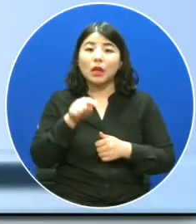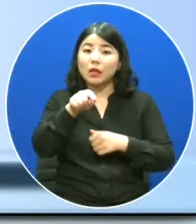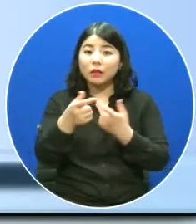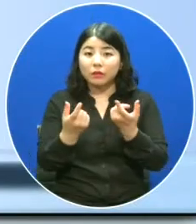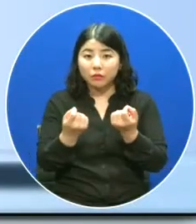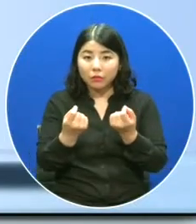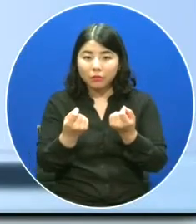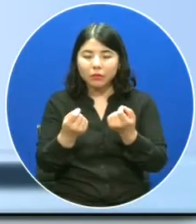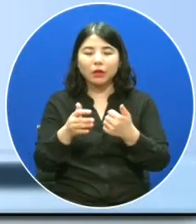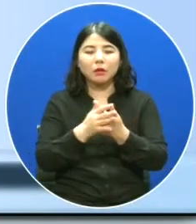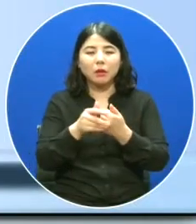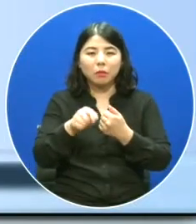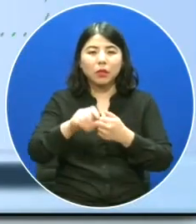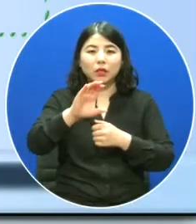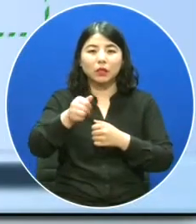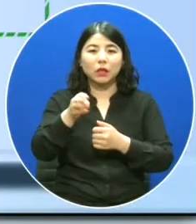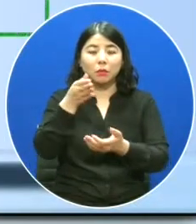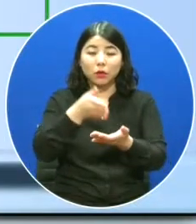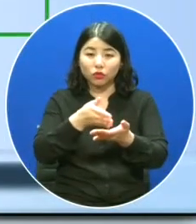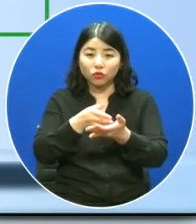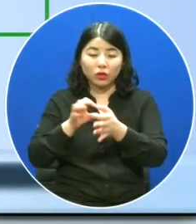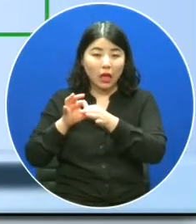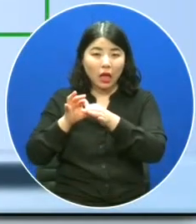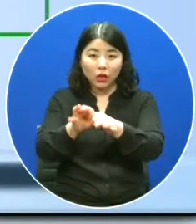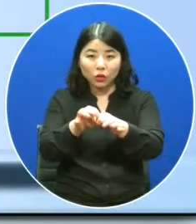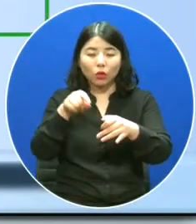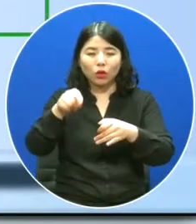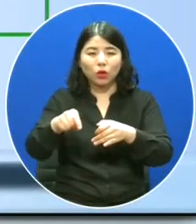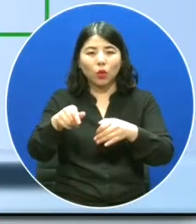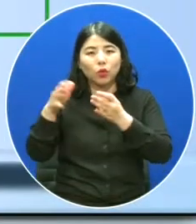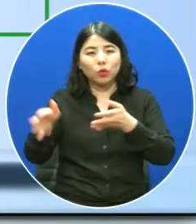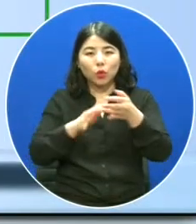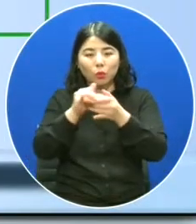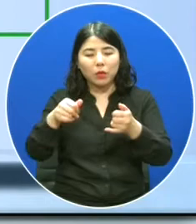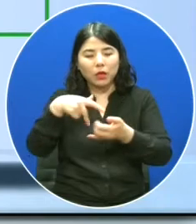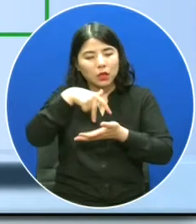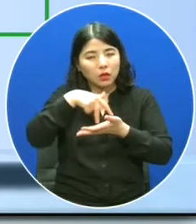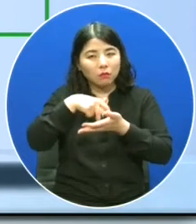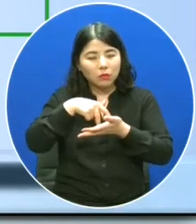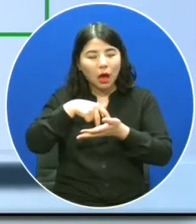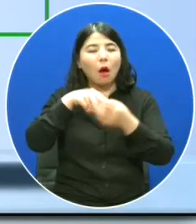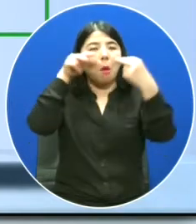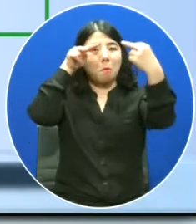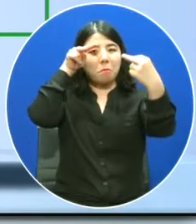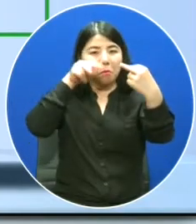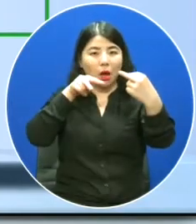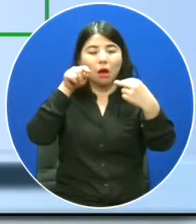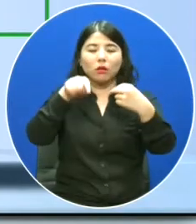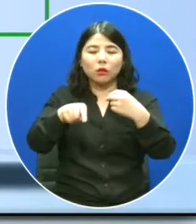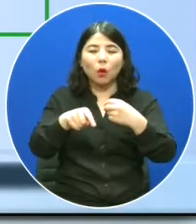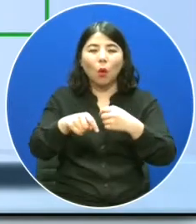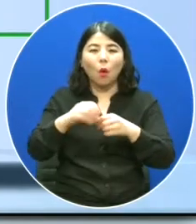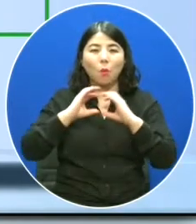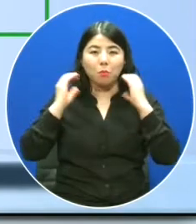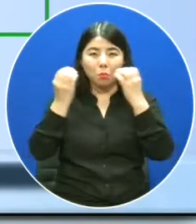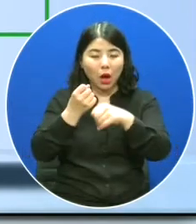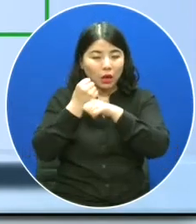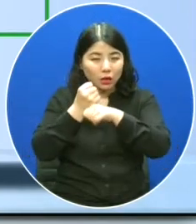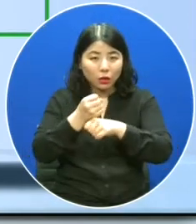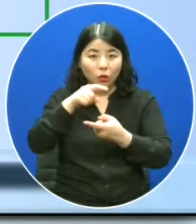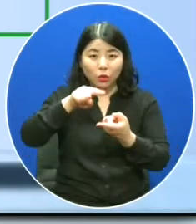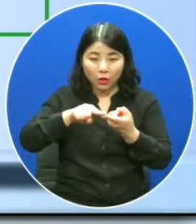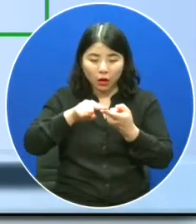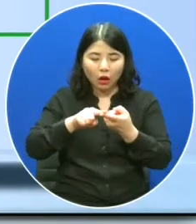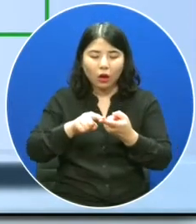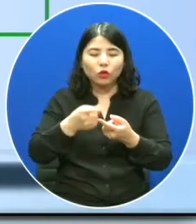이런 점에서 이번 CJB 뉴스의 연속 보도는 도민들의 눈높이에 맞춰 방사광 가속기의 쓰임새를 알기 쉽게